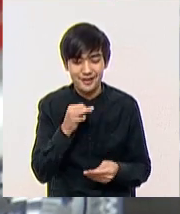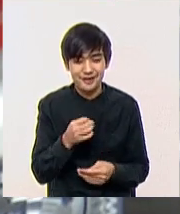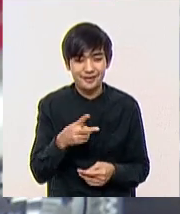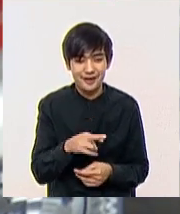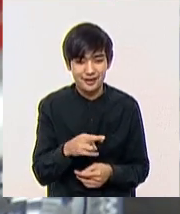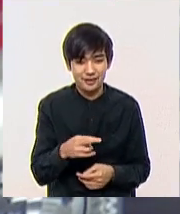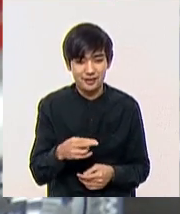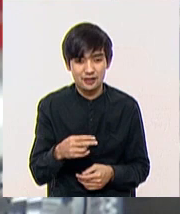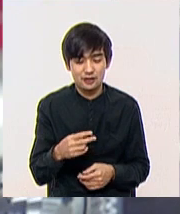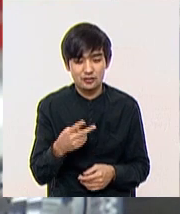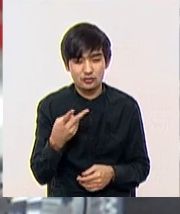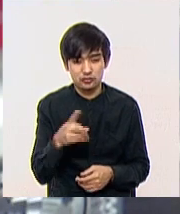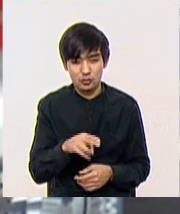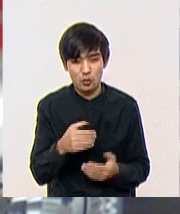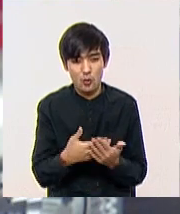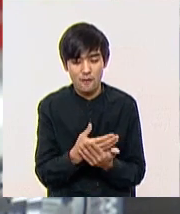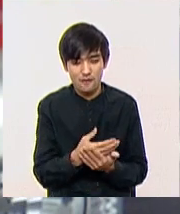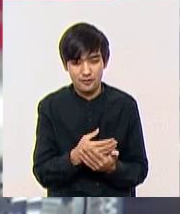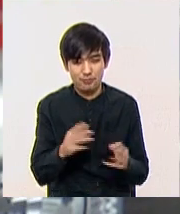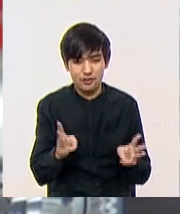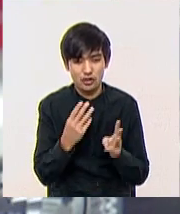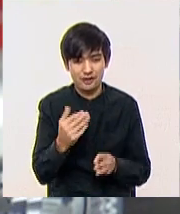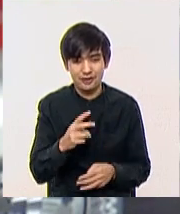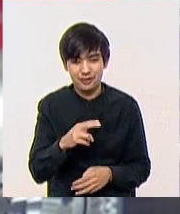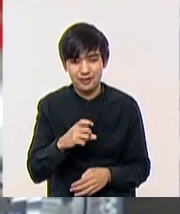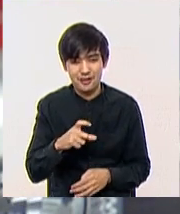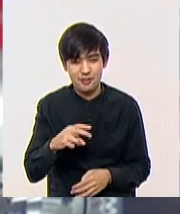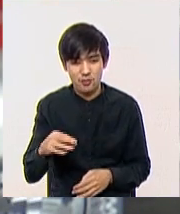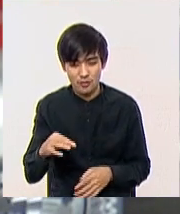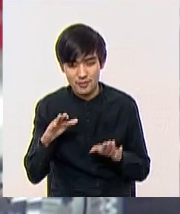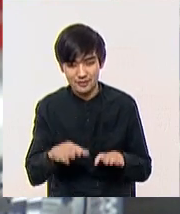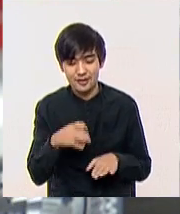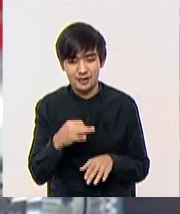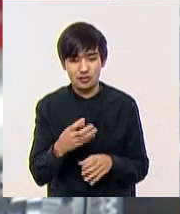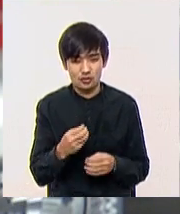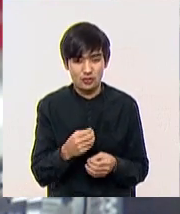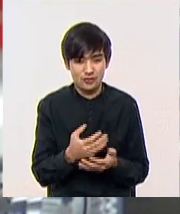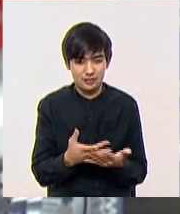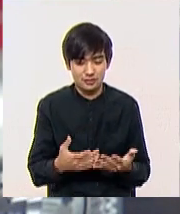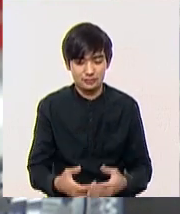двух новых пожарных депо, а также для существующих пожарных частей.